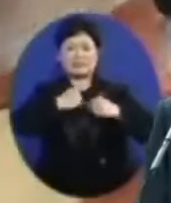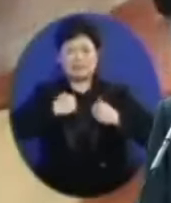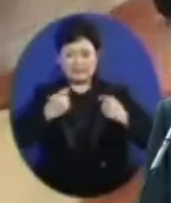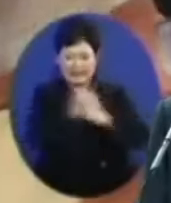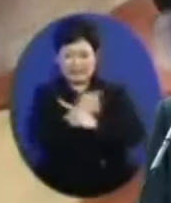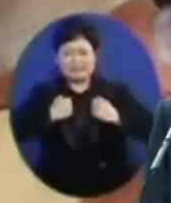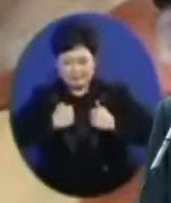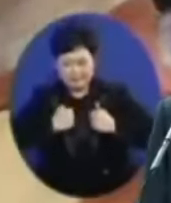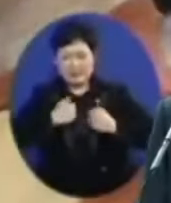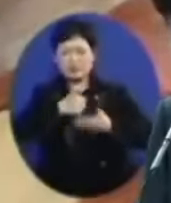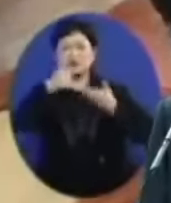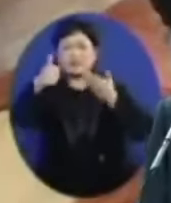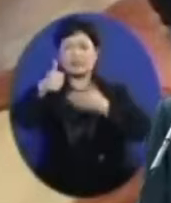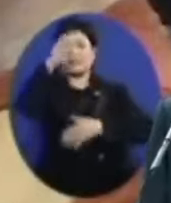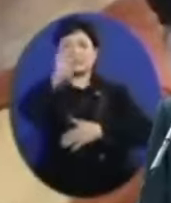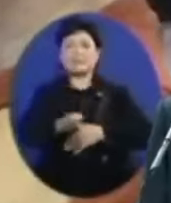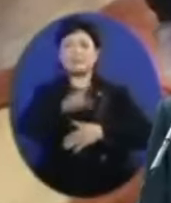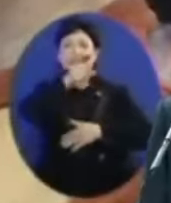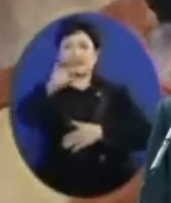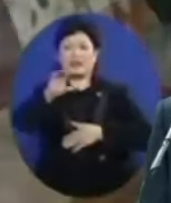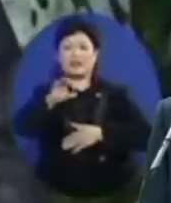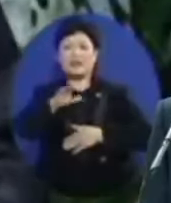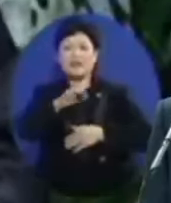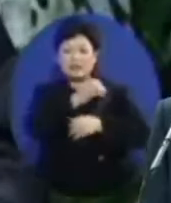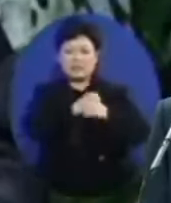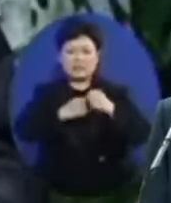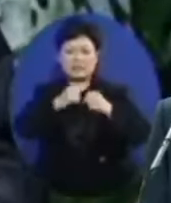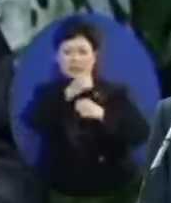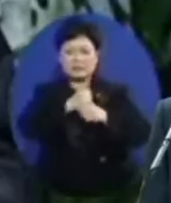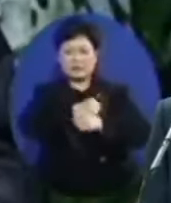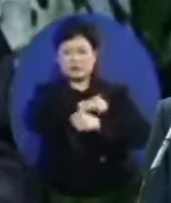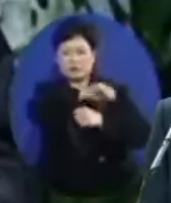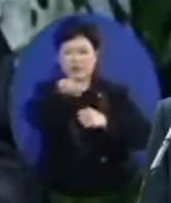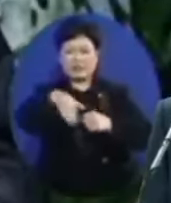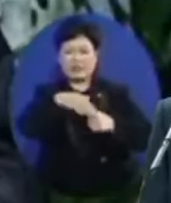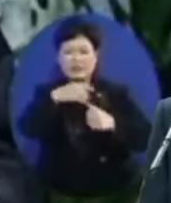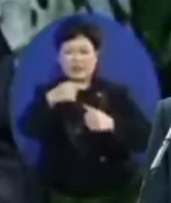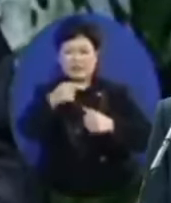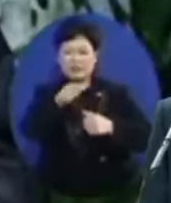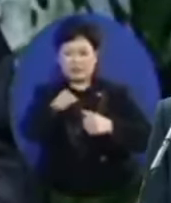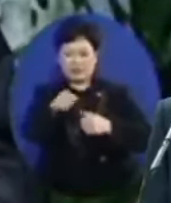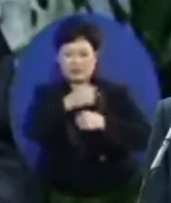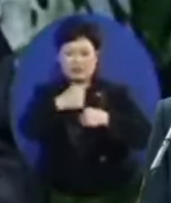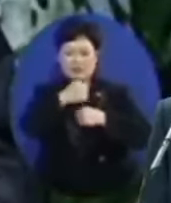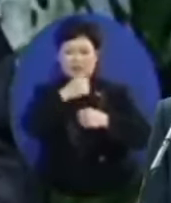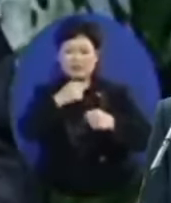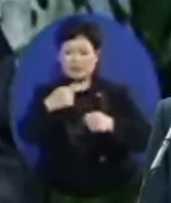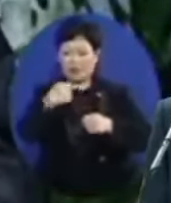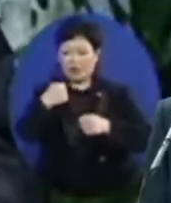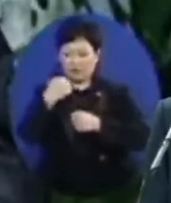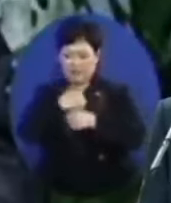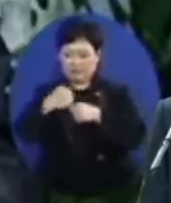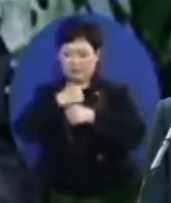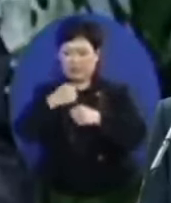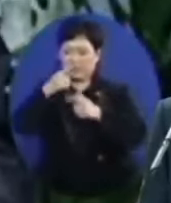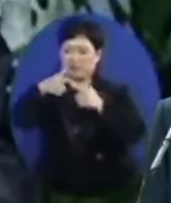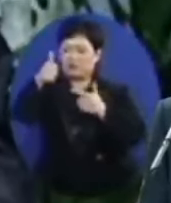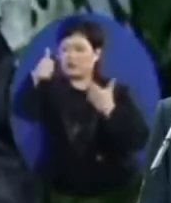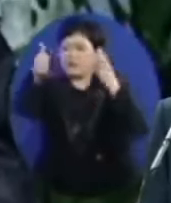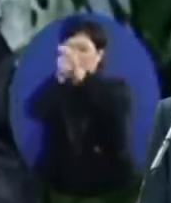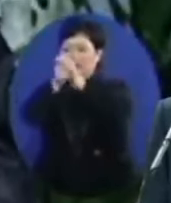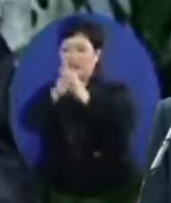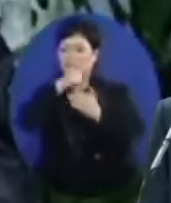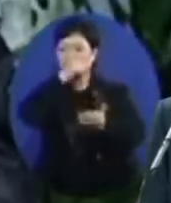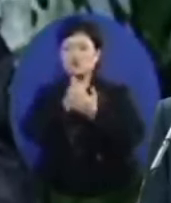것입니다. 주님께서는 십자가의 멍에를 우리에게 내놓으면서 자, 너 짐을 여기다 맡겨라. 너의 죄짐을,